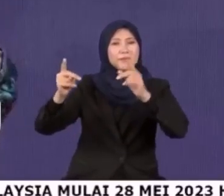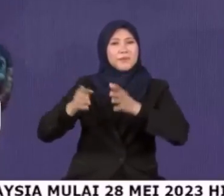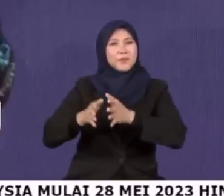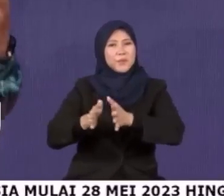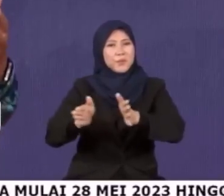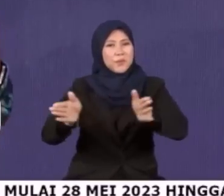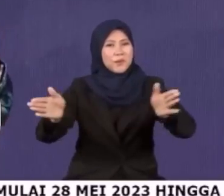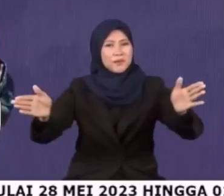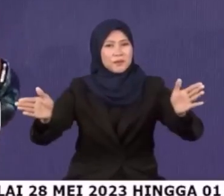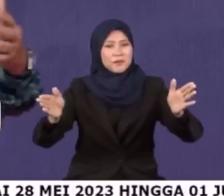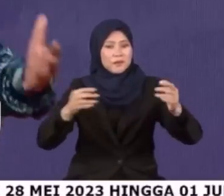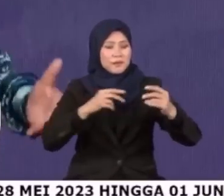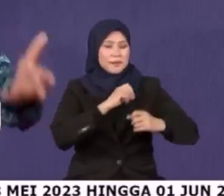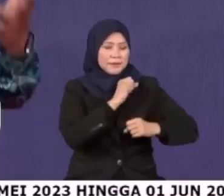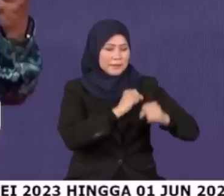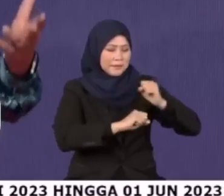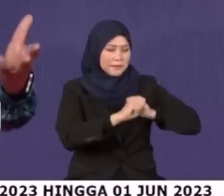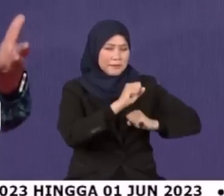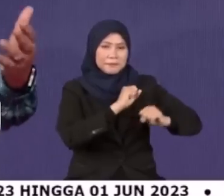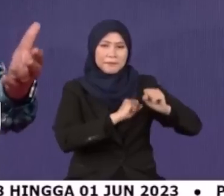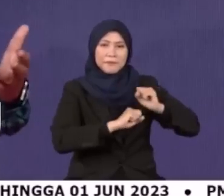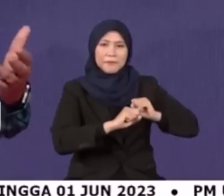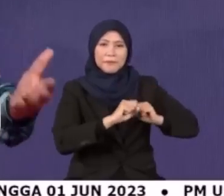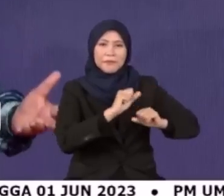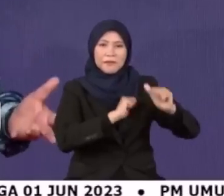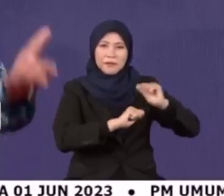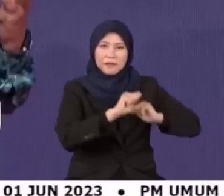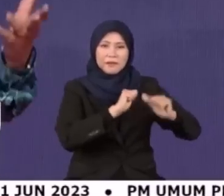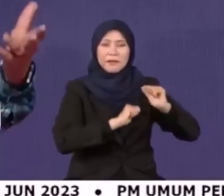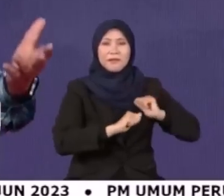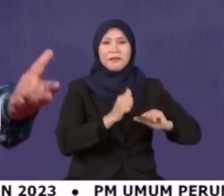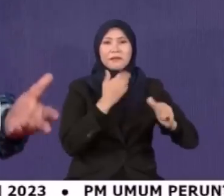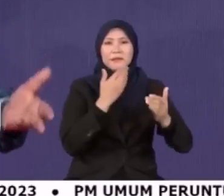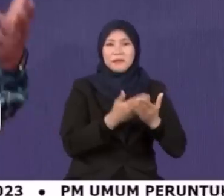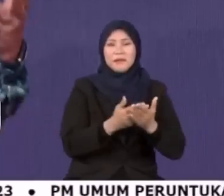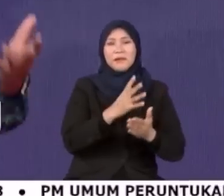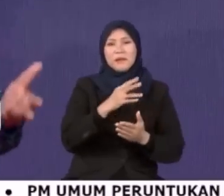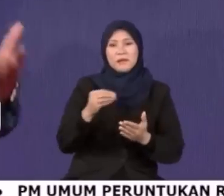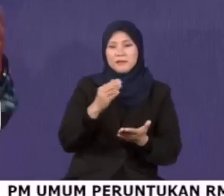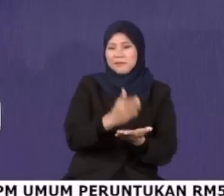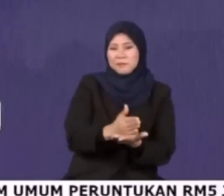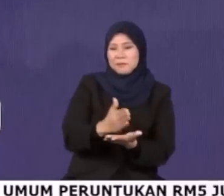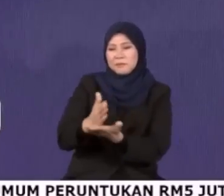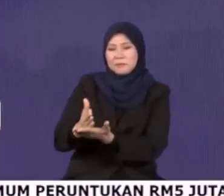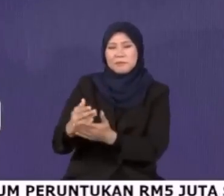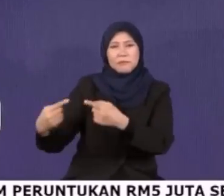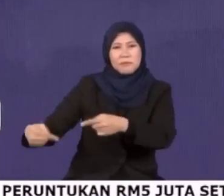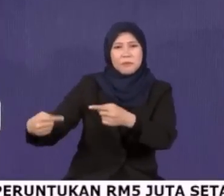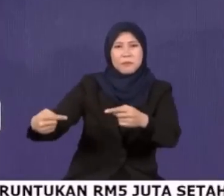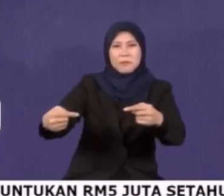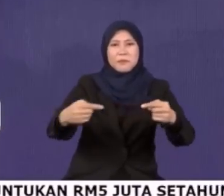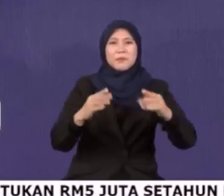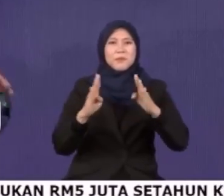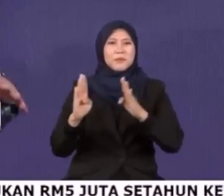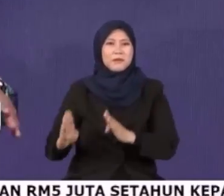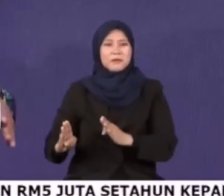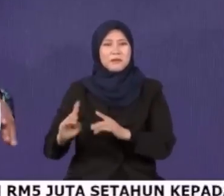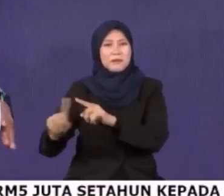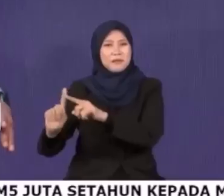sikap dan meninggalkan paman yang dangkal dari segi kaum atau budaya dengan